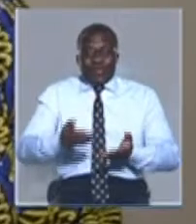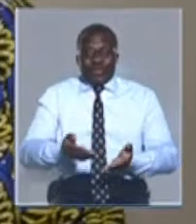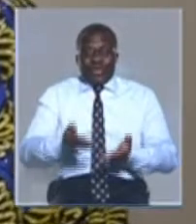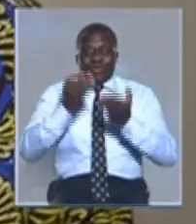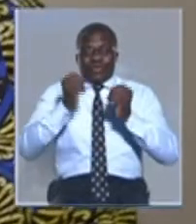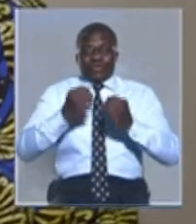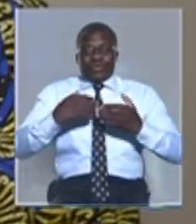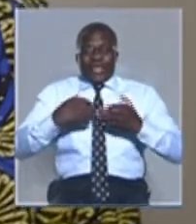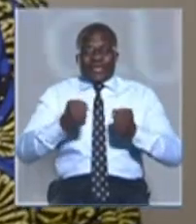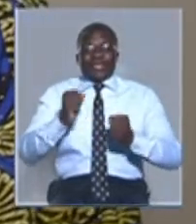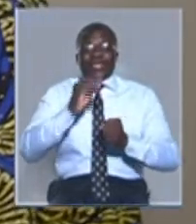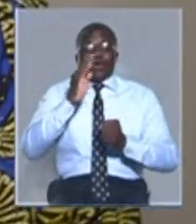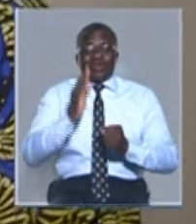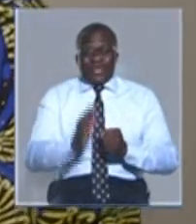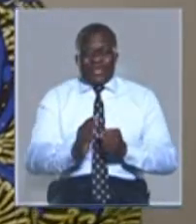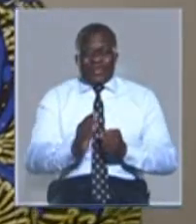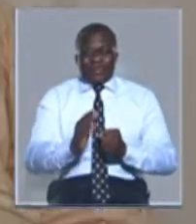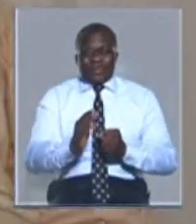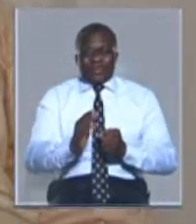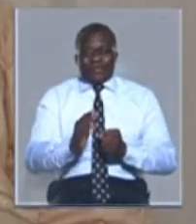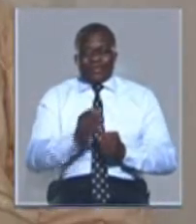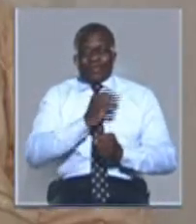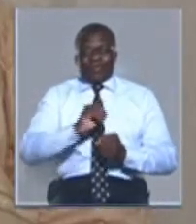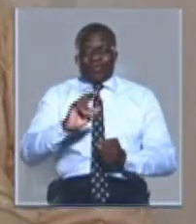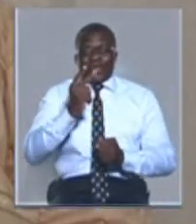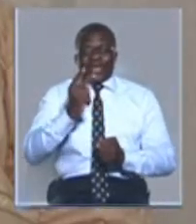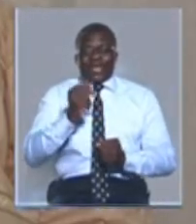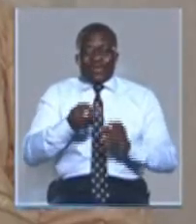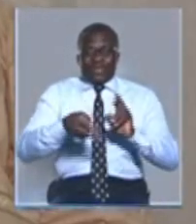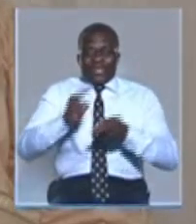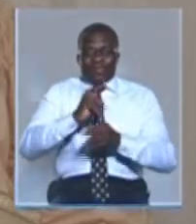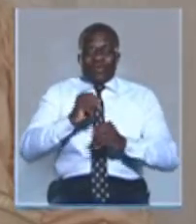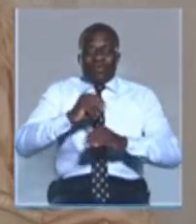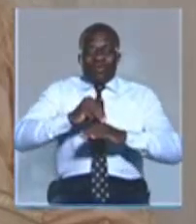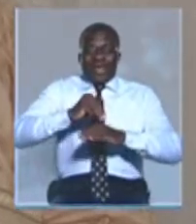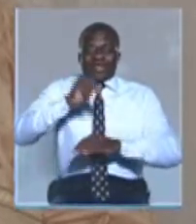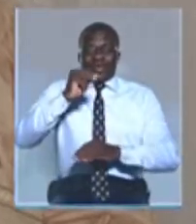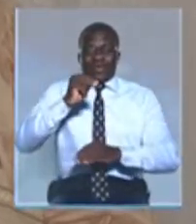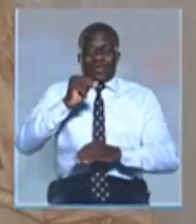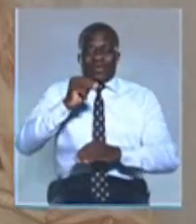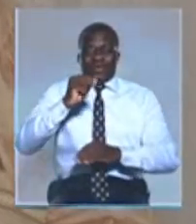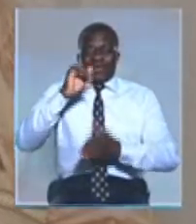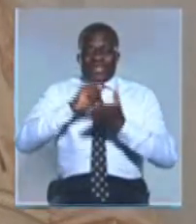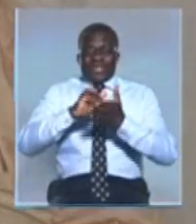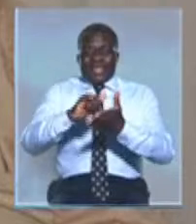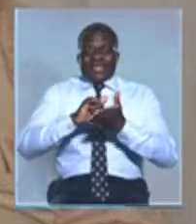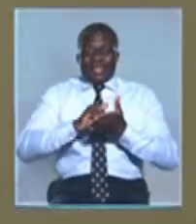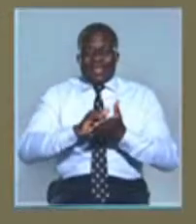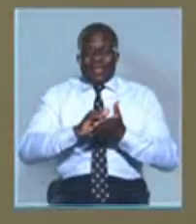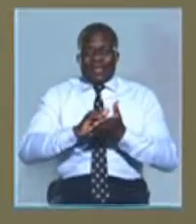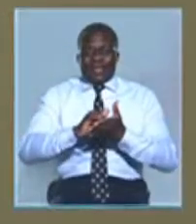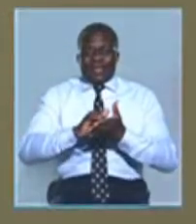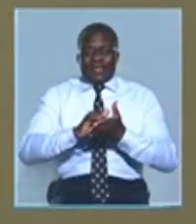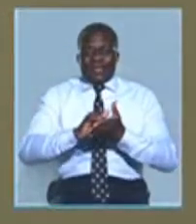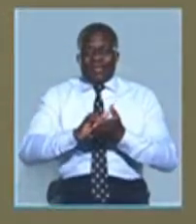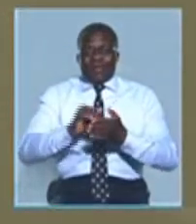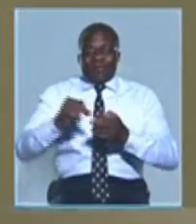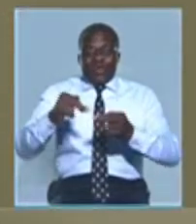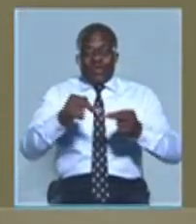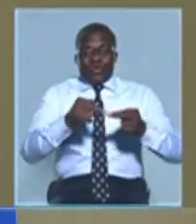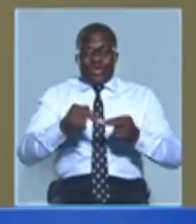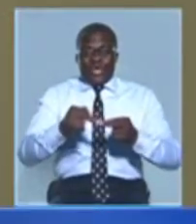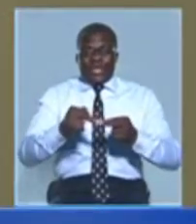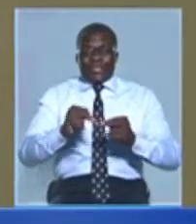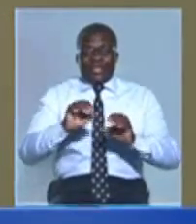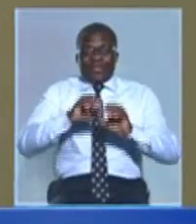de la santé au Bénin. Et la deuxième réforme majeure, c'est celle relative